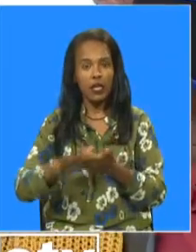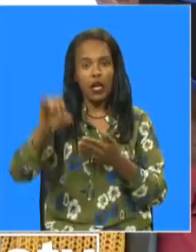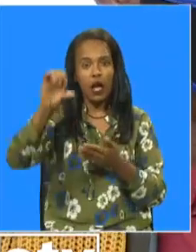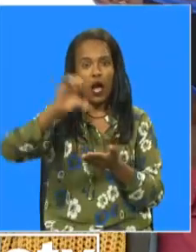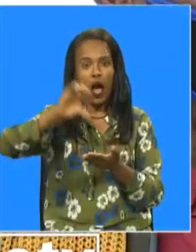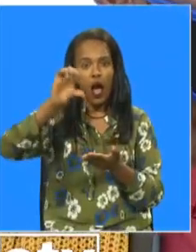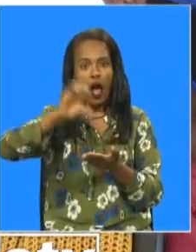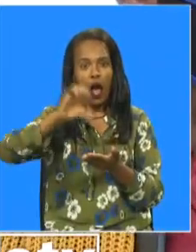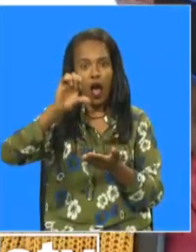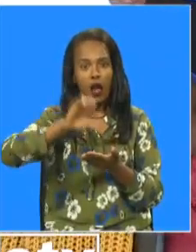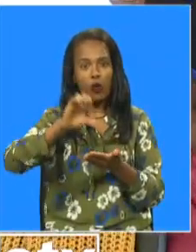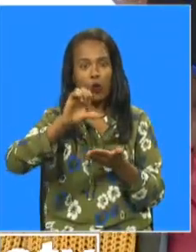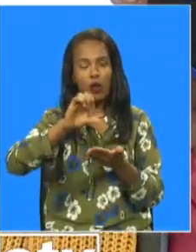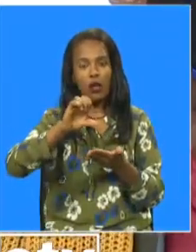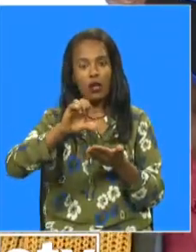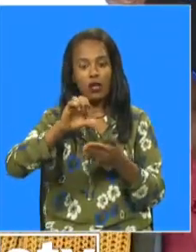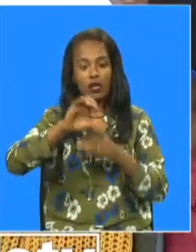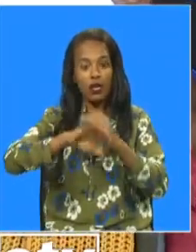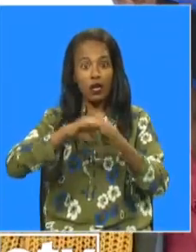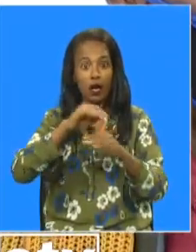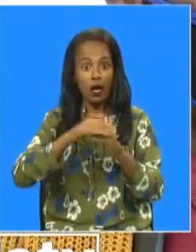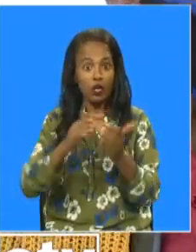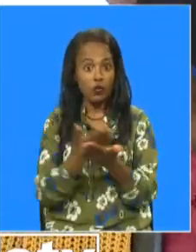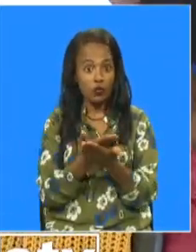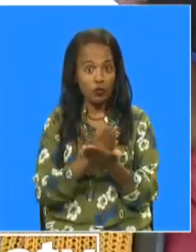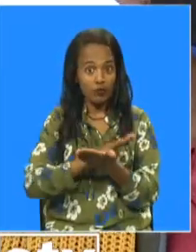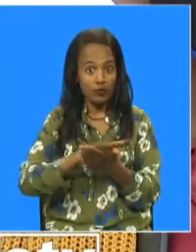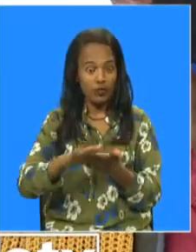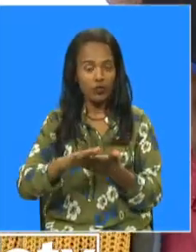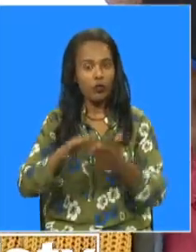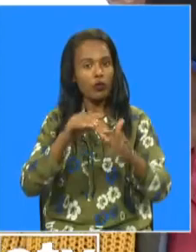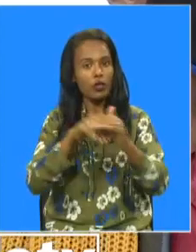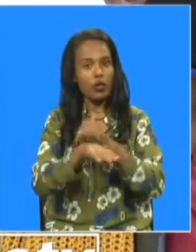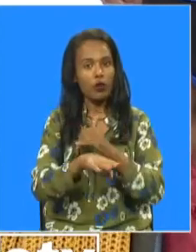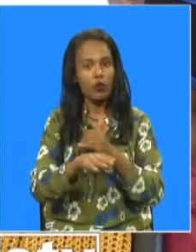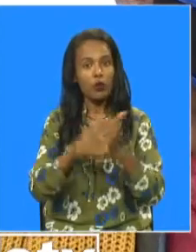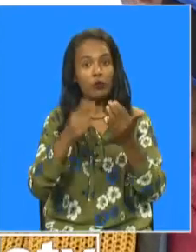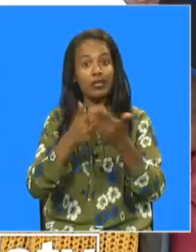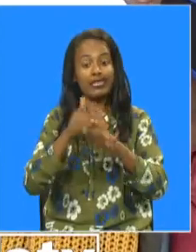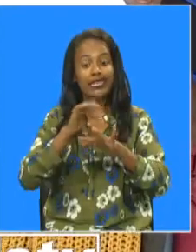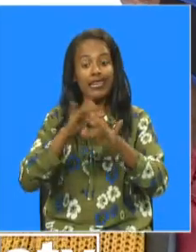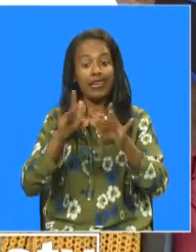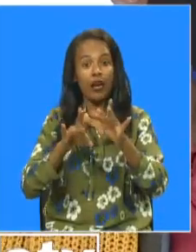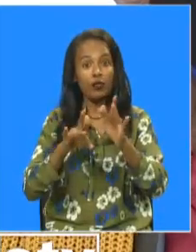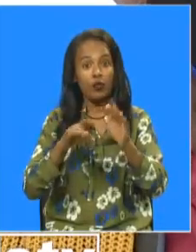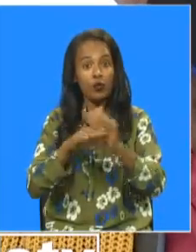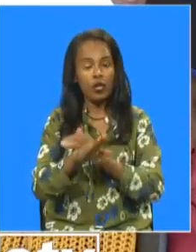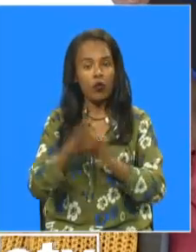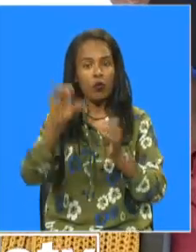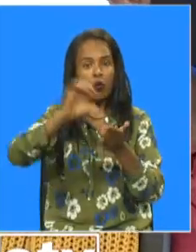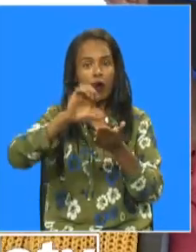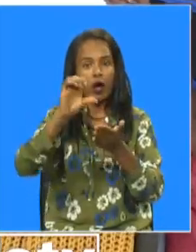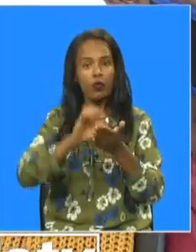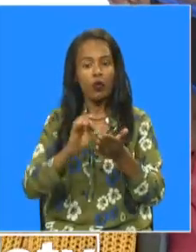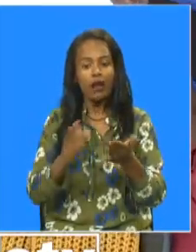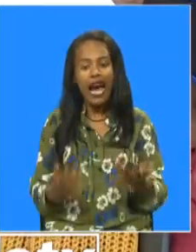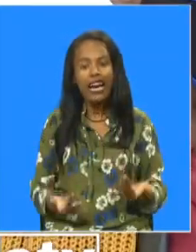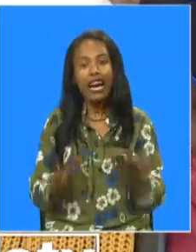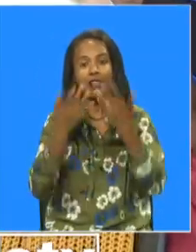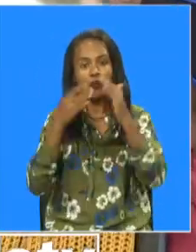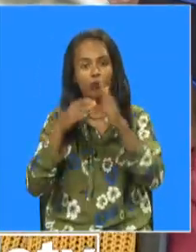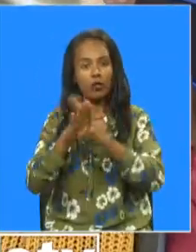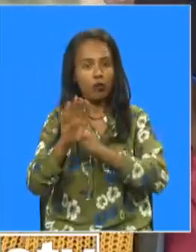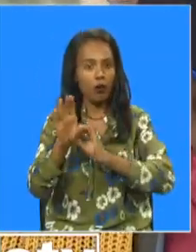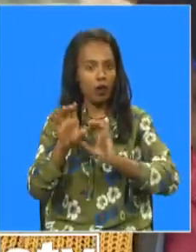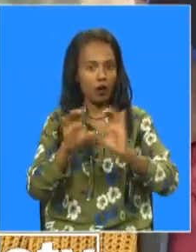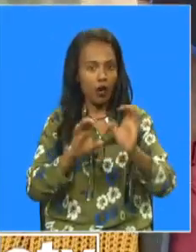አልኮል የነካካ እጃቸውን እናንትናቸውን እንዲገቡ ታጥበው በዚህ ተነካክተው እንዲገቡ በአልኮል አቃጥለው እንዲገቡ